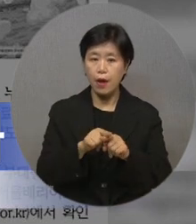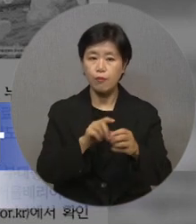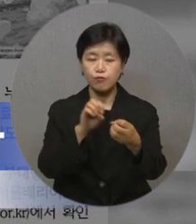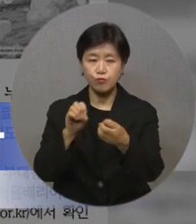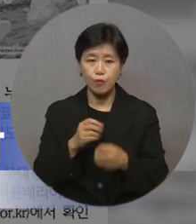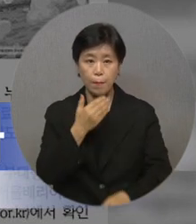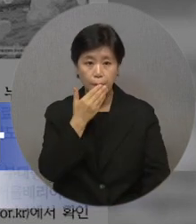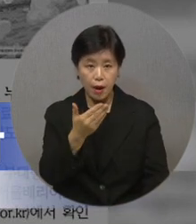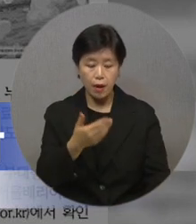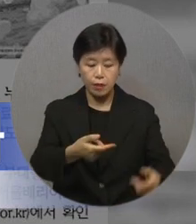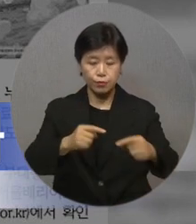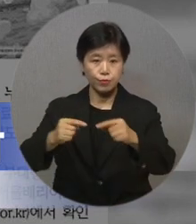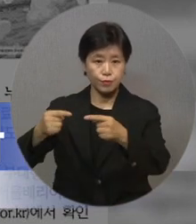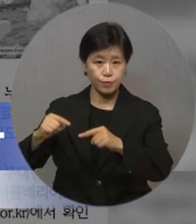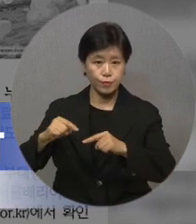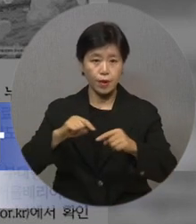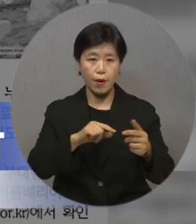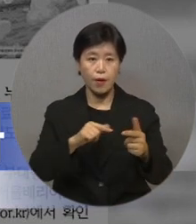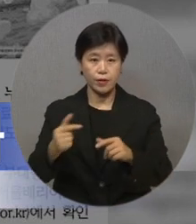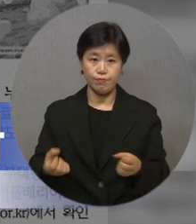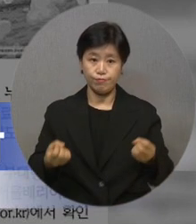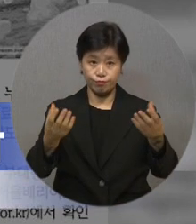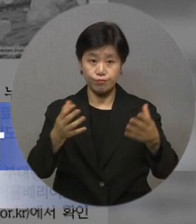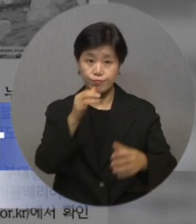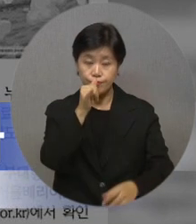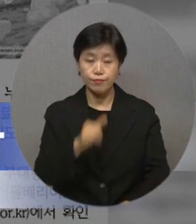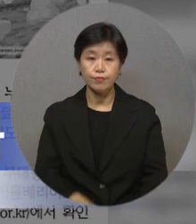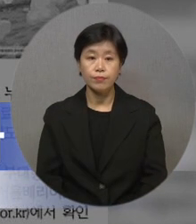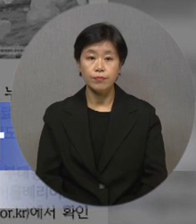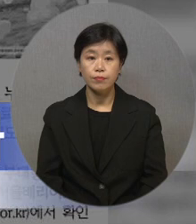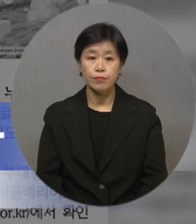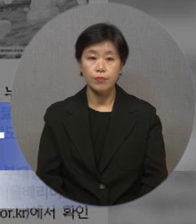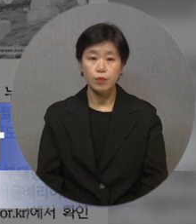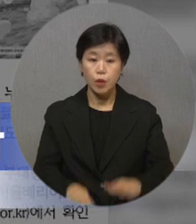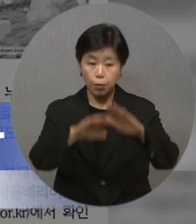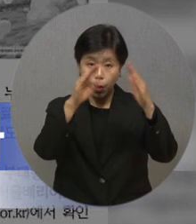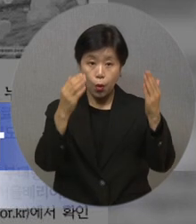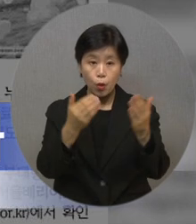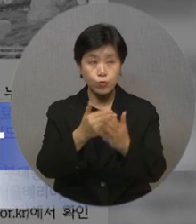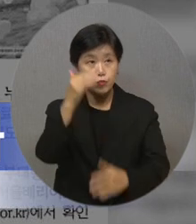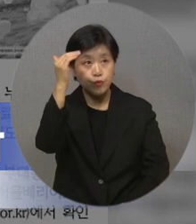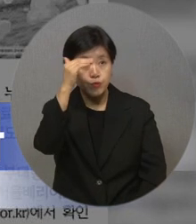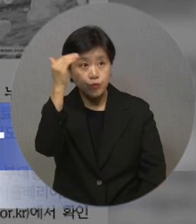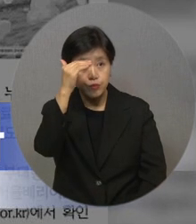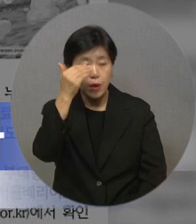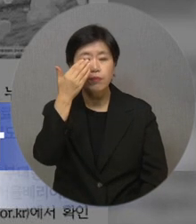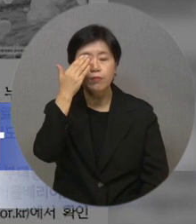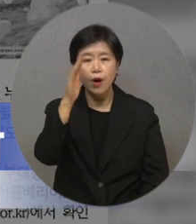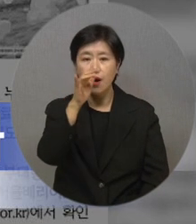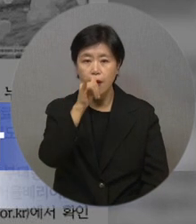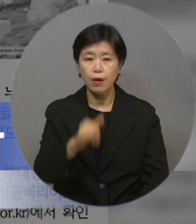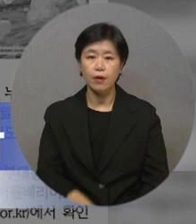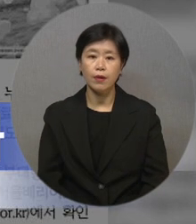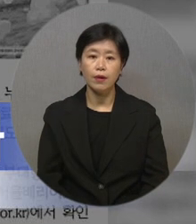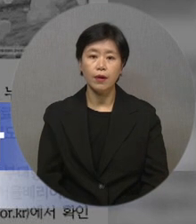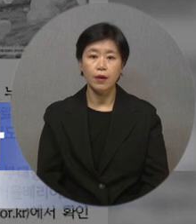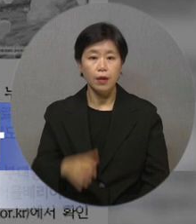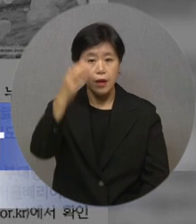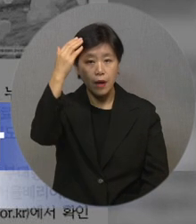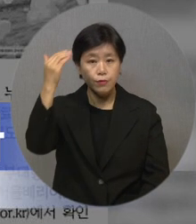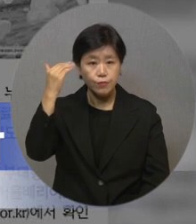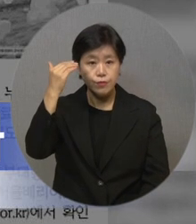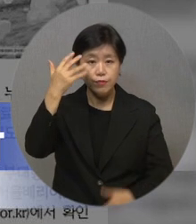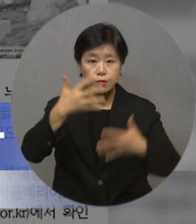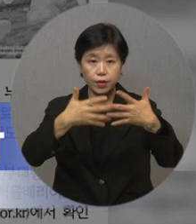등이 다양한 행사가 마련됐다고 합니다 영화제는 모두 무료로 관람이 가능하며 한국 영상자료원